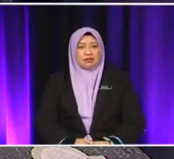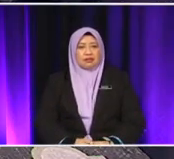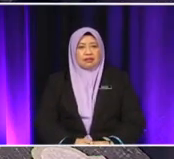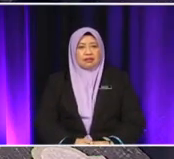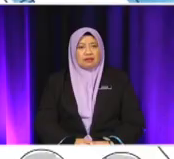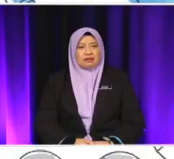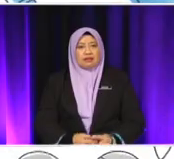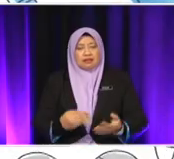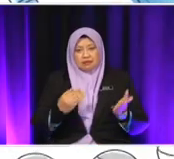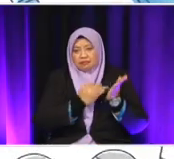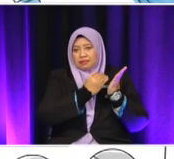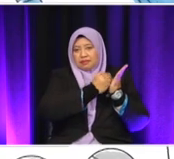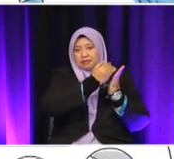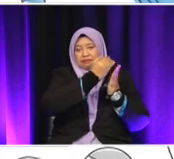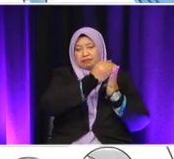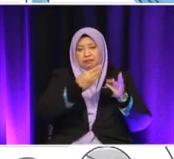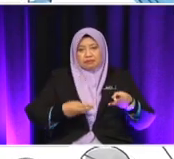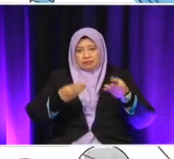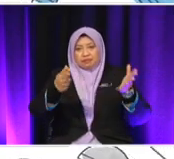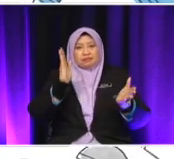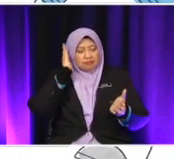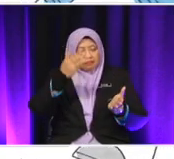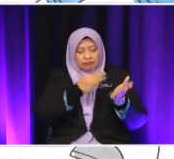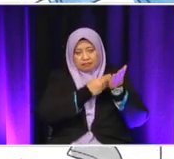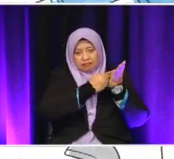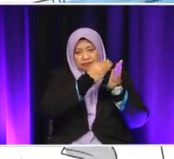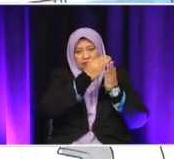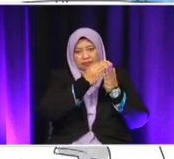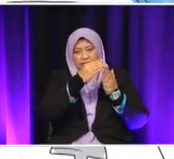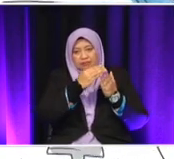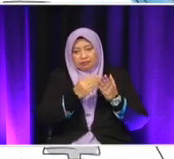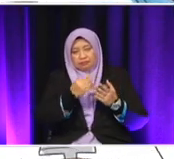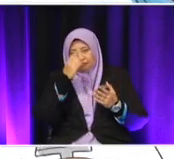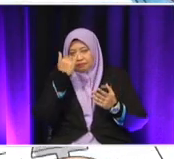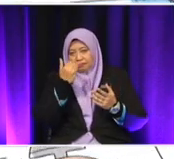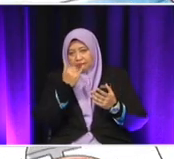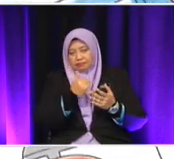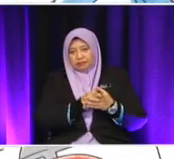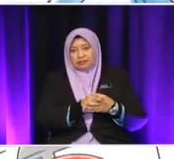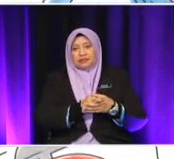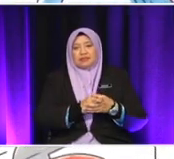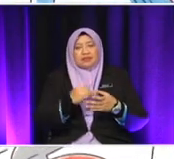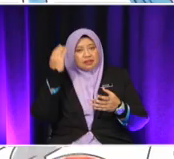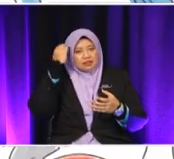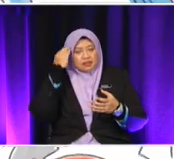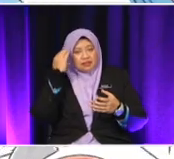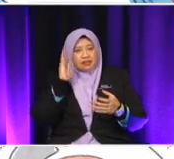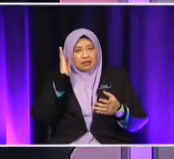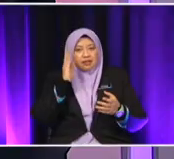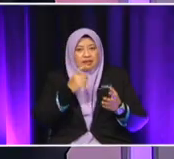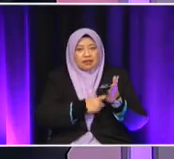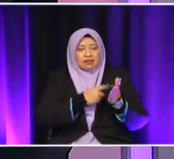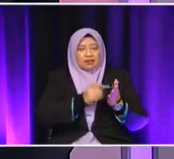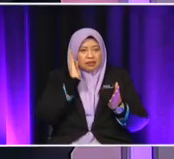akan meningkat Oke penawaran akan akan meningkat sekarang kenapa Sebab dijangkitkan harga jatuh pada